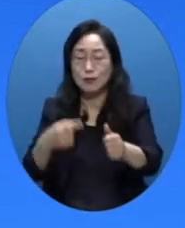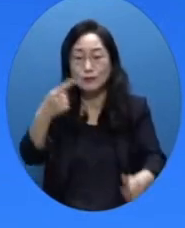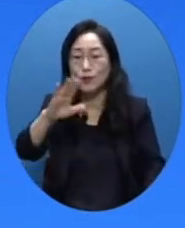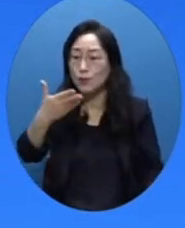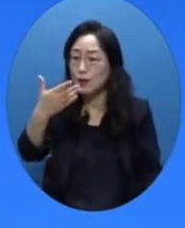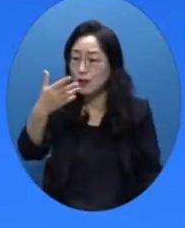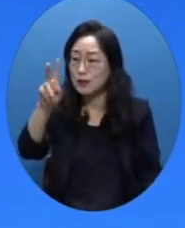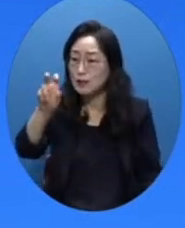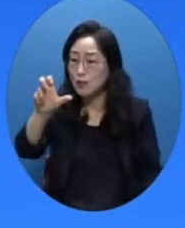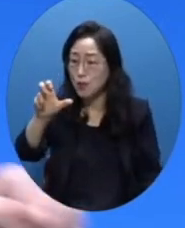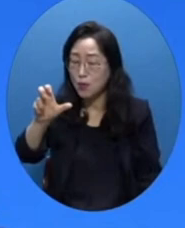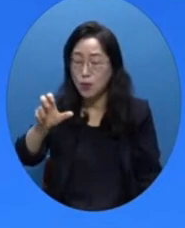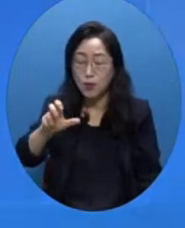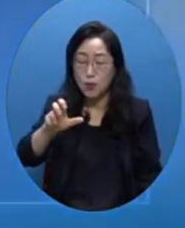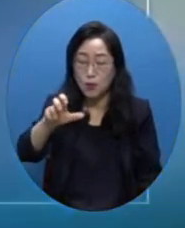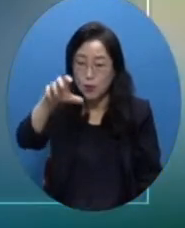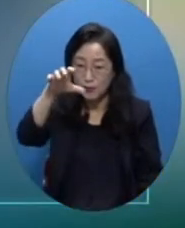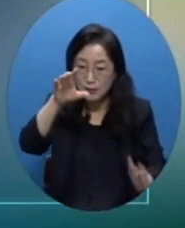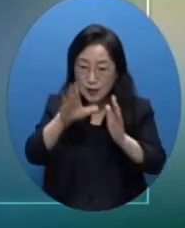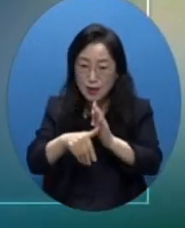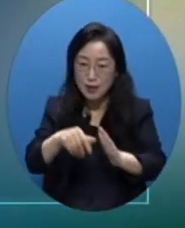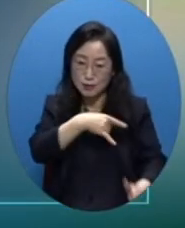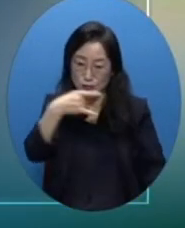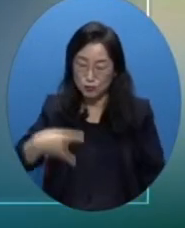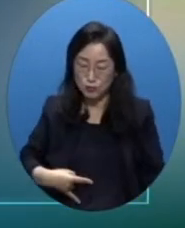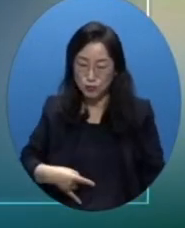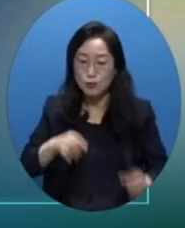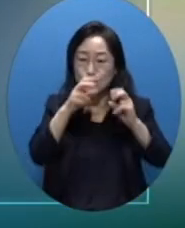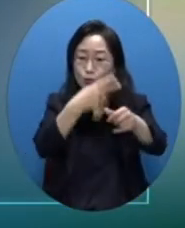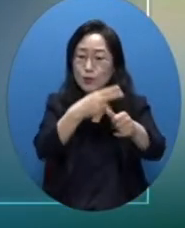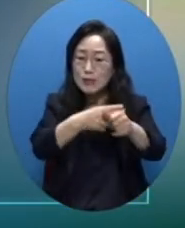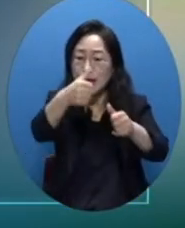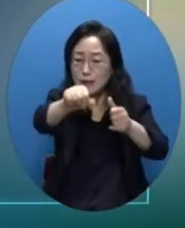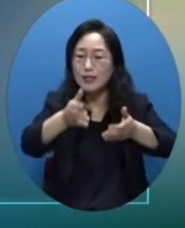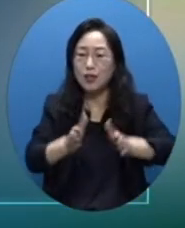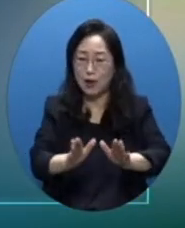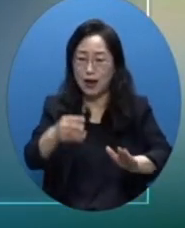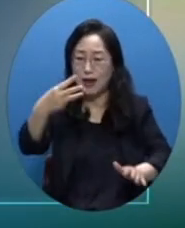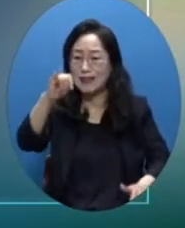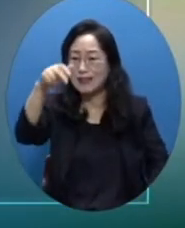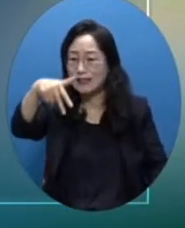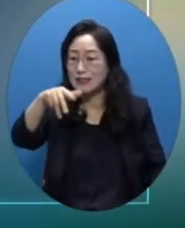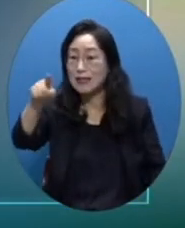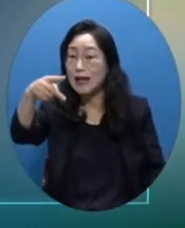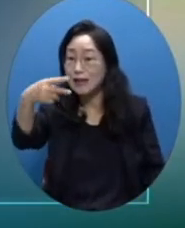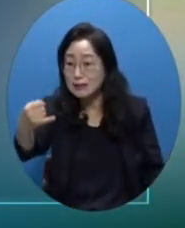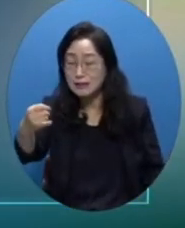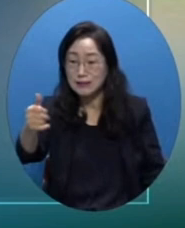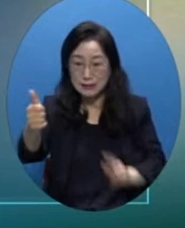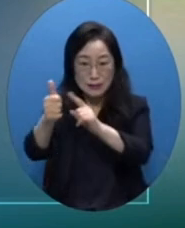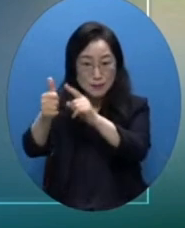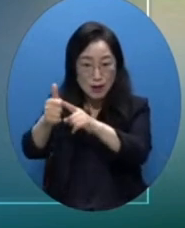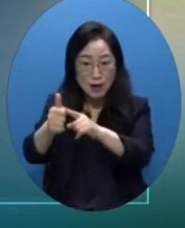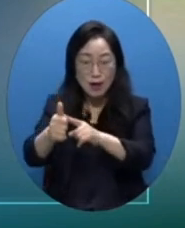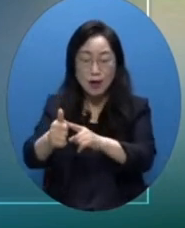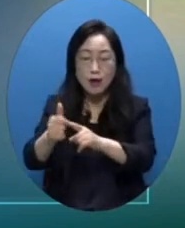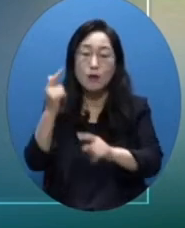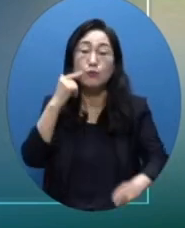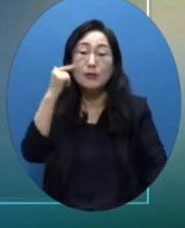1925년 중국에서 선교사의 아들로 태어난 리차드 블랜차드 목사님이 계십니다. 이분이 목사님이시면서도 많은 찬송을 지었는데